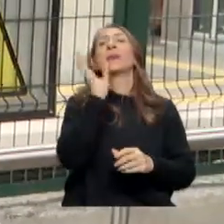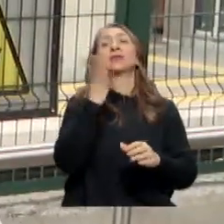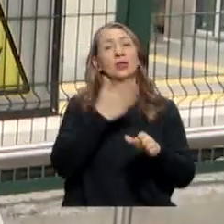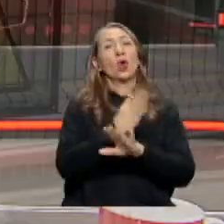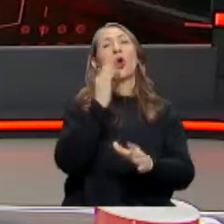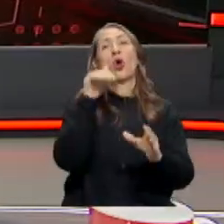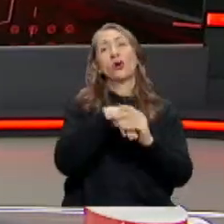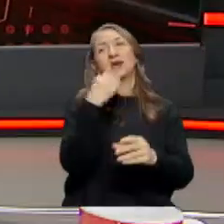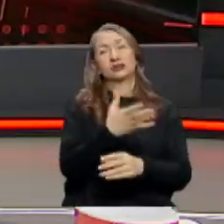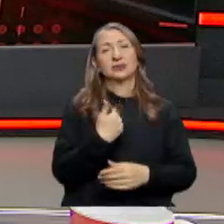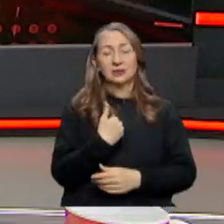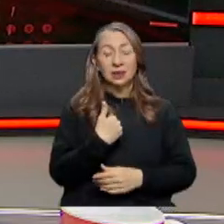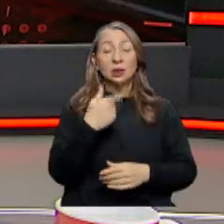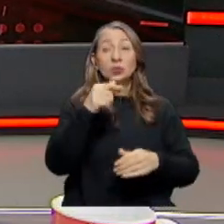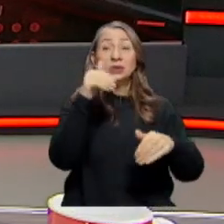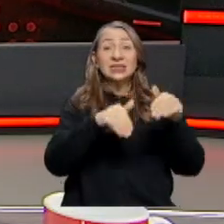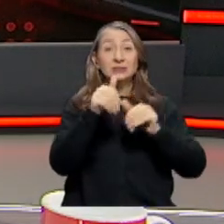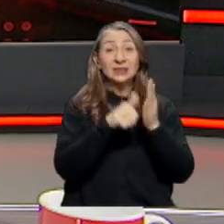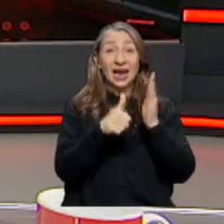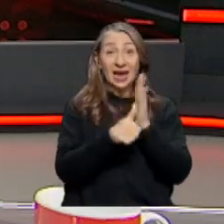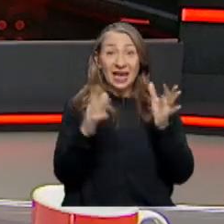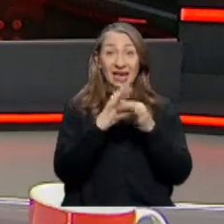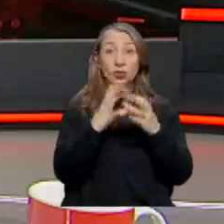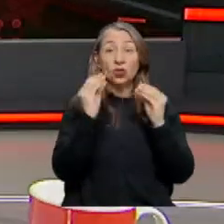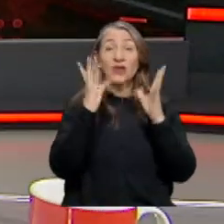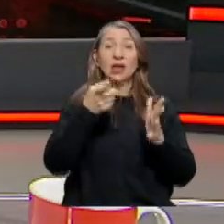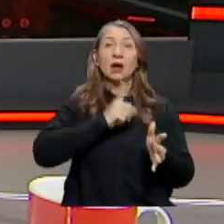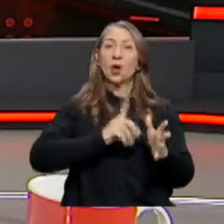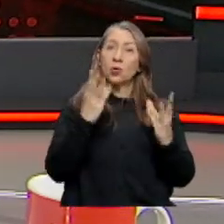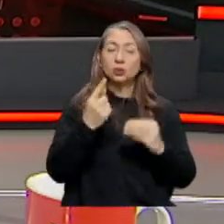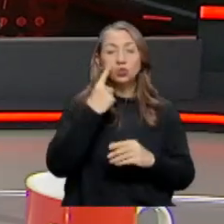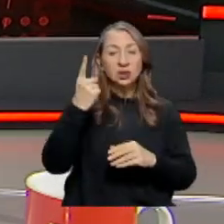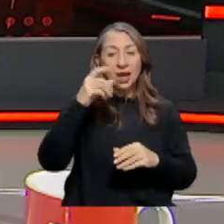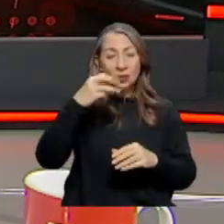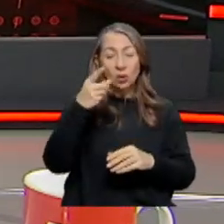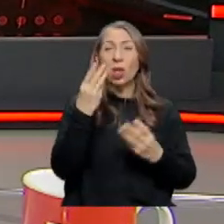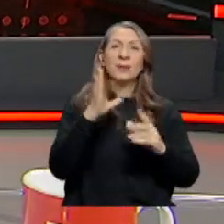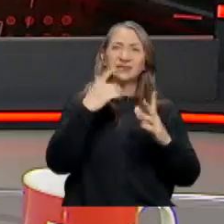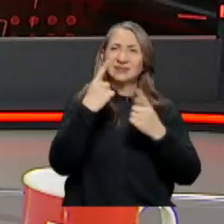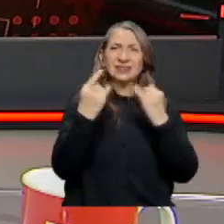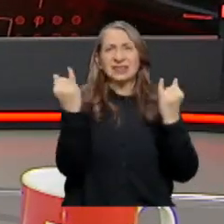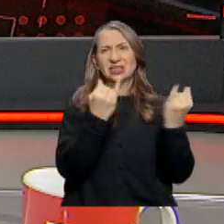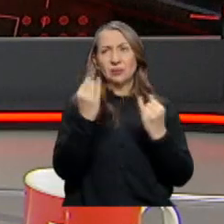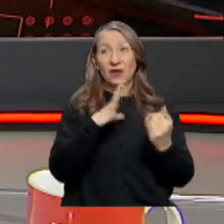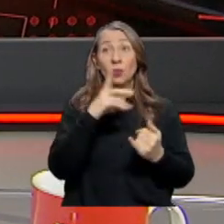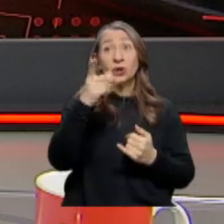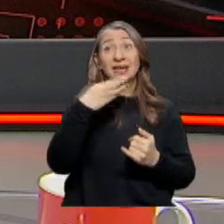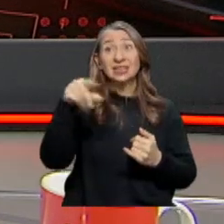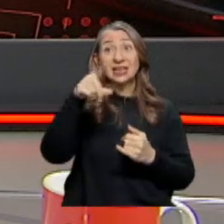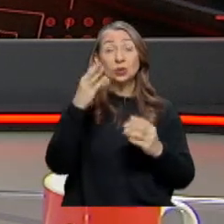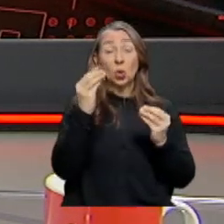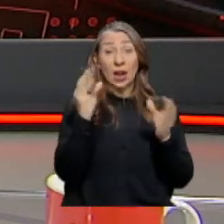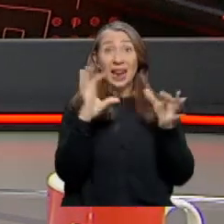kullanacağız. Efendim, bu seçim tarihiyle ilgili pek çok aday olabilir, Cumhurbaşkanı Erdoğan olamaz filan tartışma yürüyor. Bu gençleri